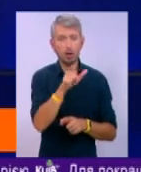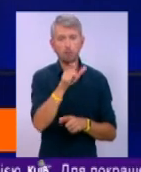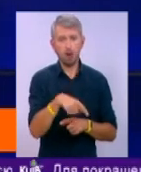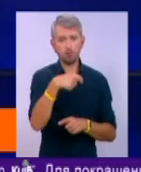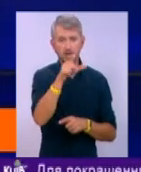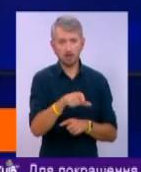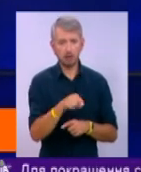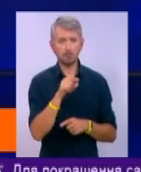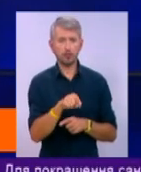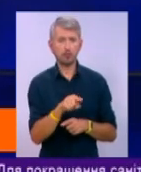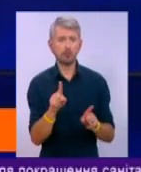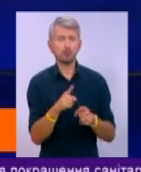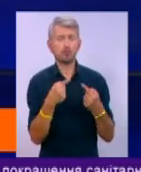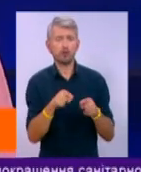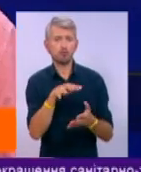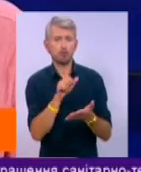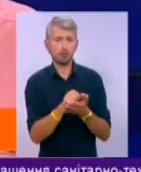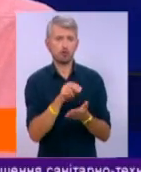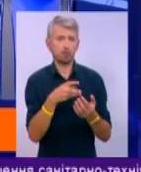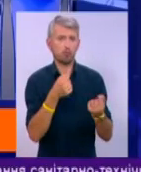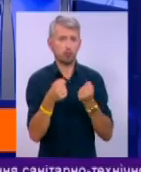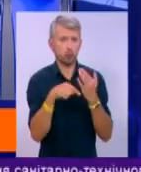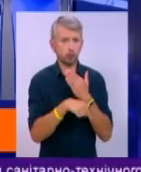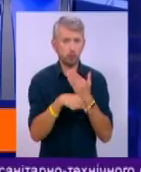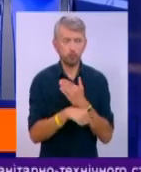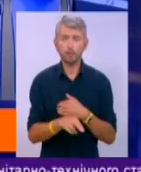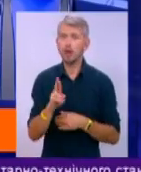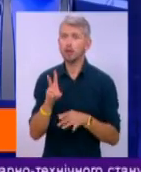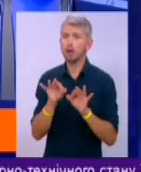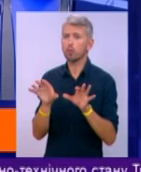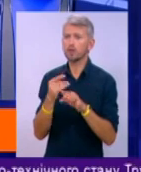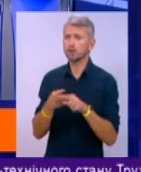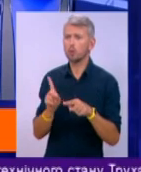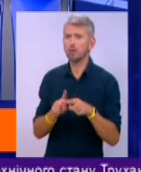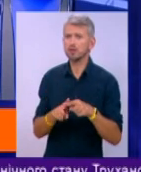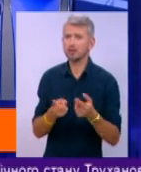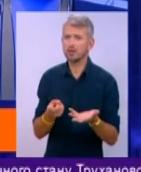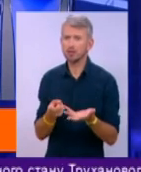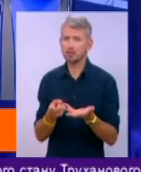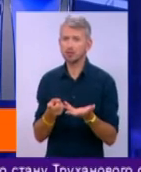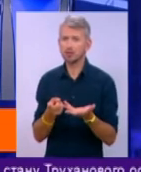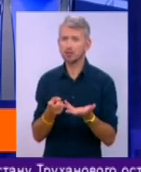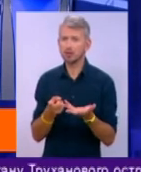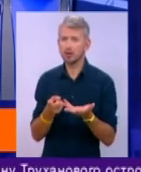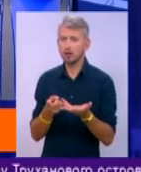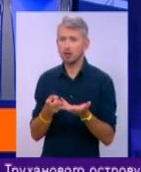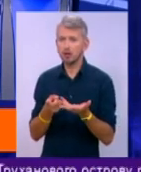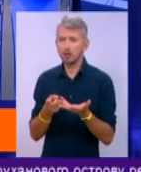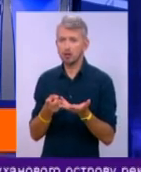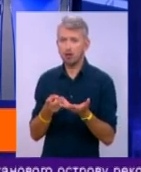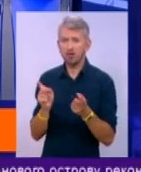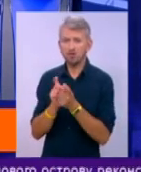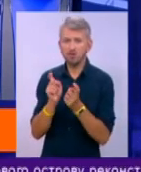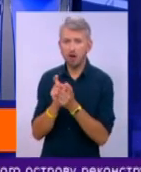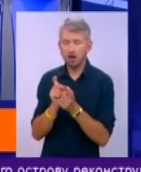вони чимось іншим займаються, ніж боротьбою з корупцією. Ну, а власне, як пояснити оці от перипетії, не знаю, сварку,